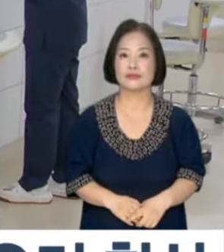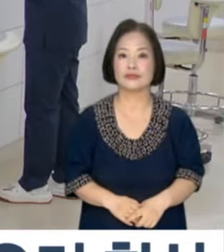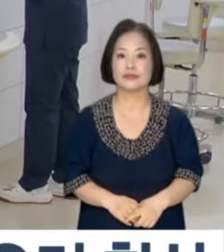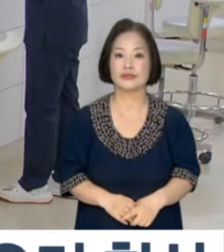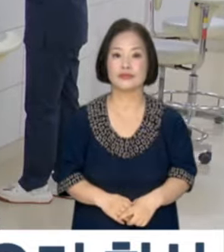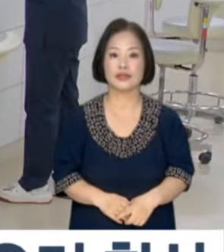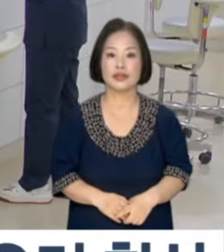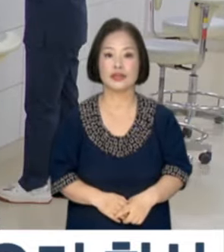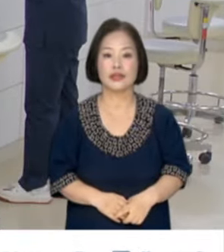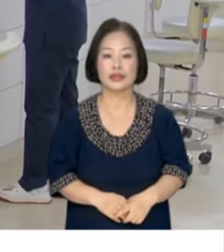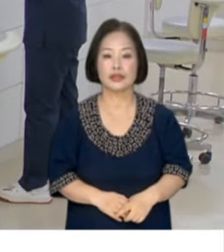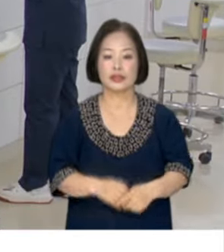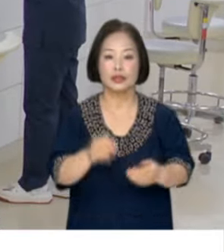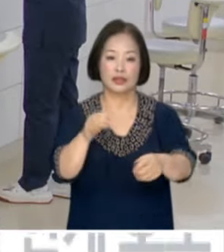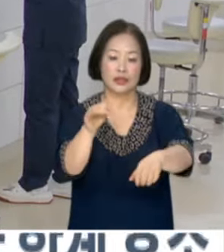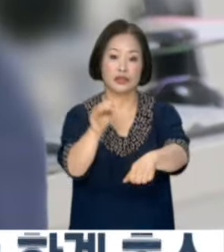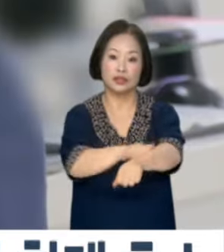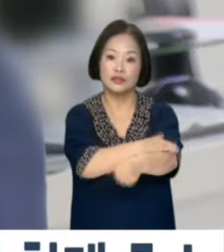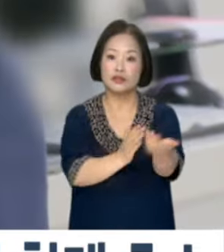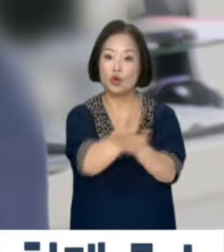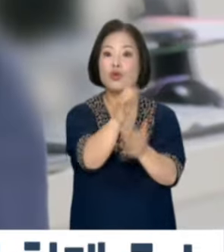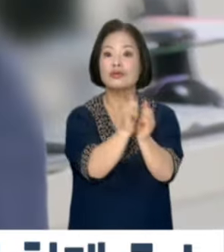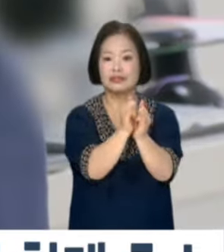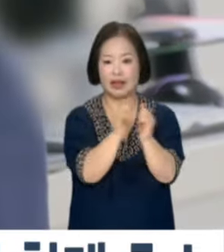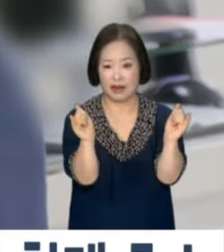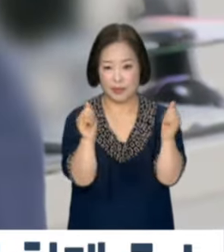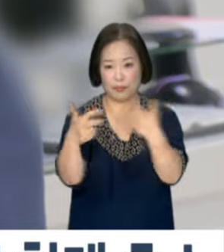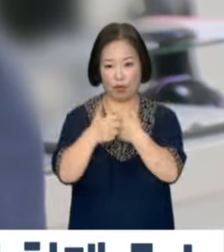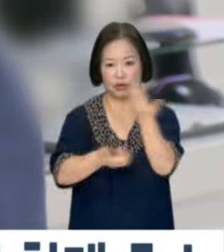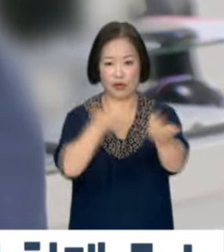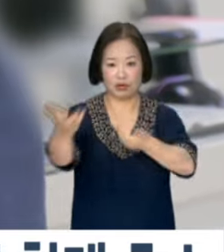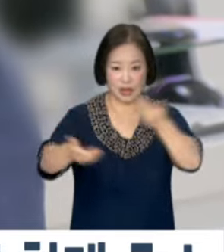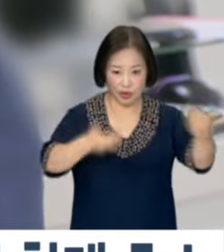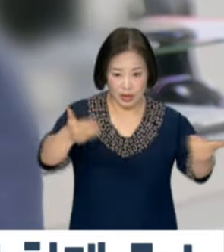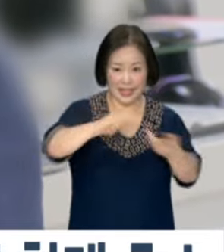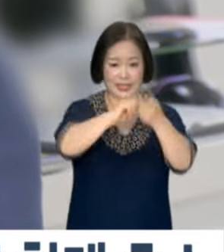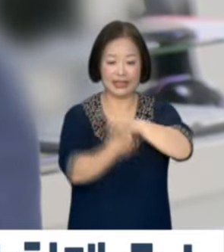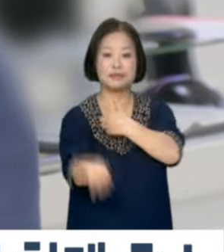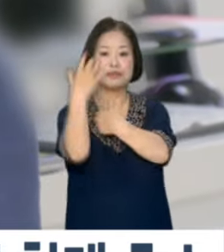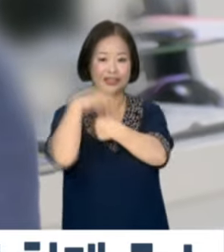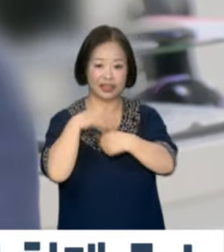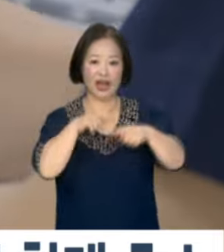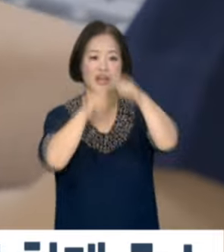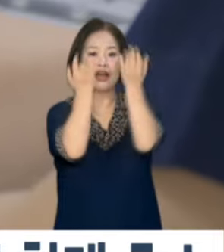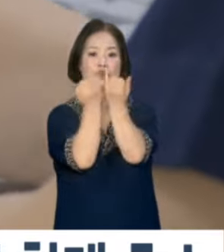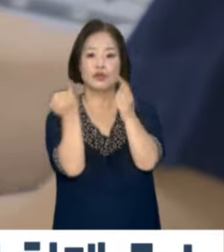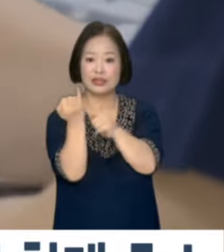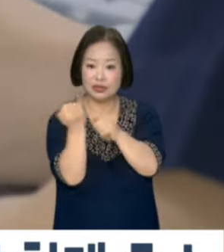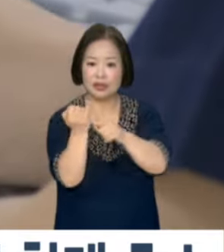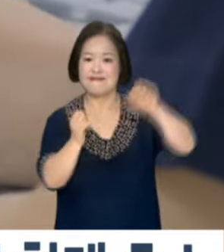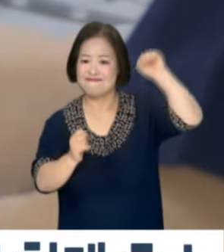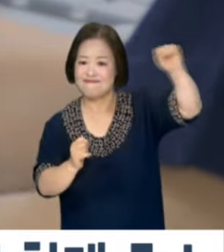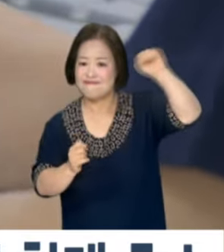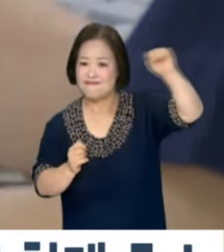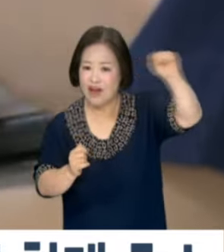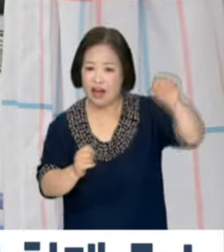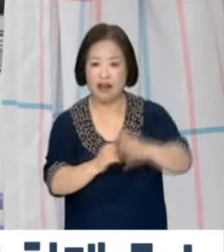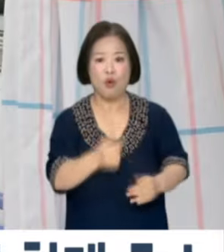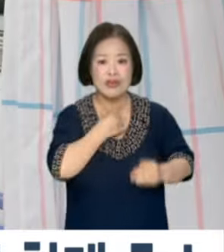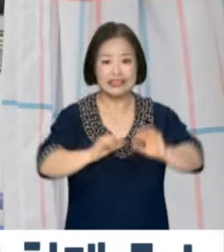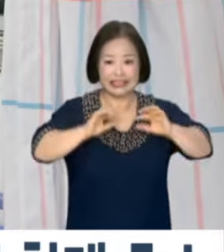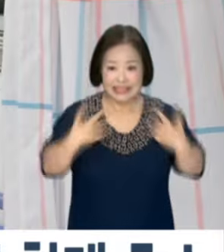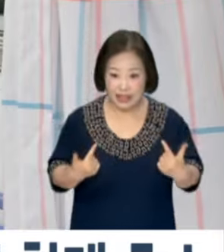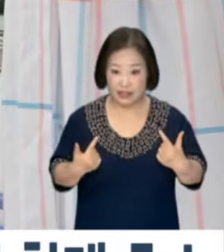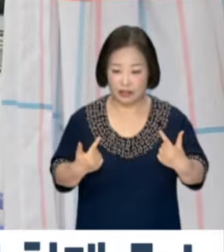기자입니다 전공의들이 떠난 병원을 반년째 지켜오던 간호사들도 파업에 나섭니다 원하지 않는